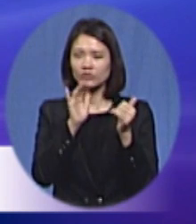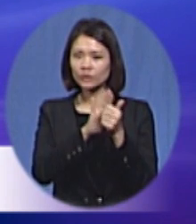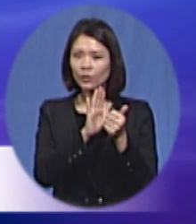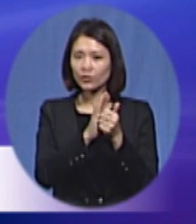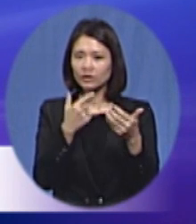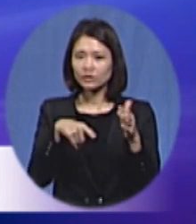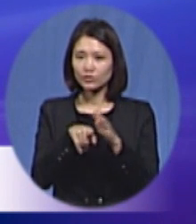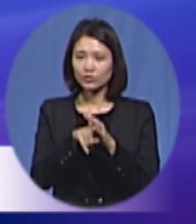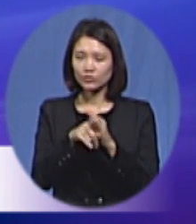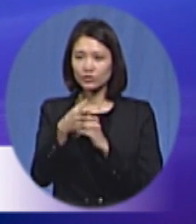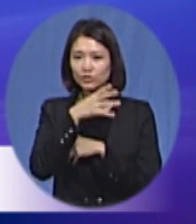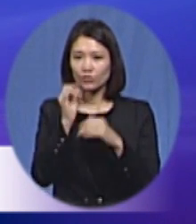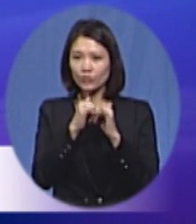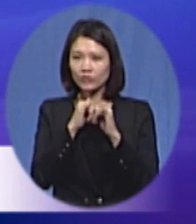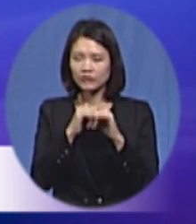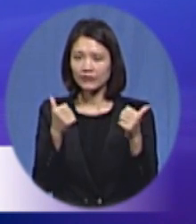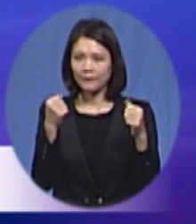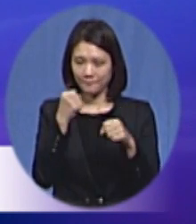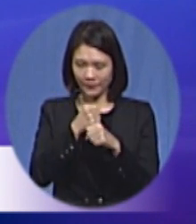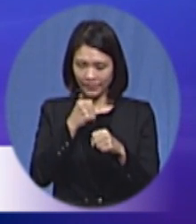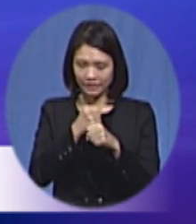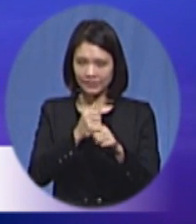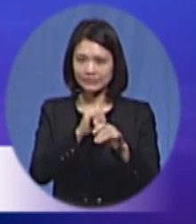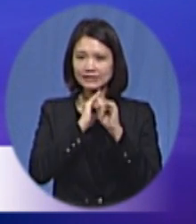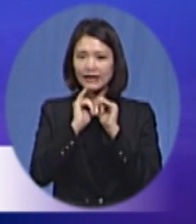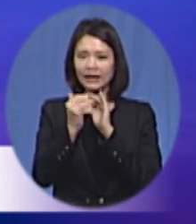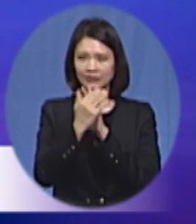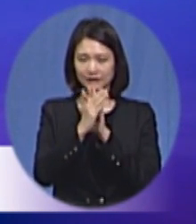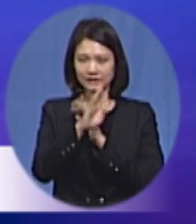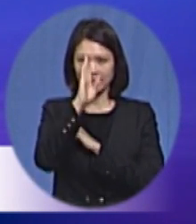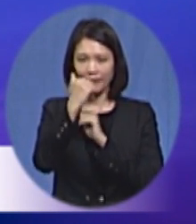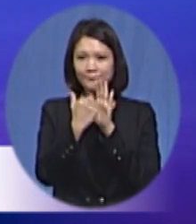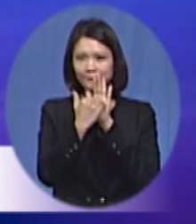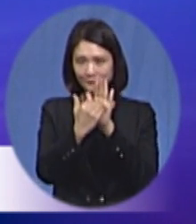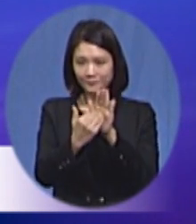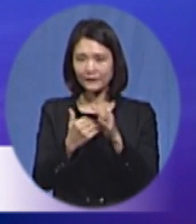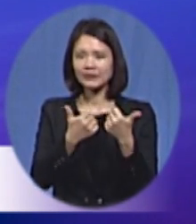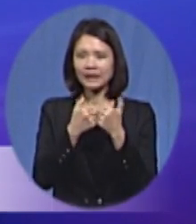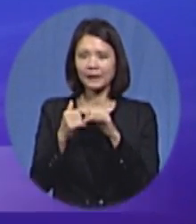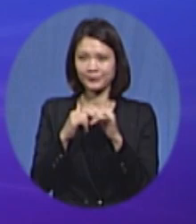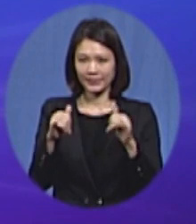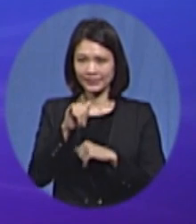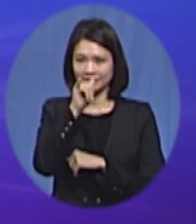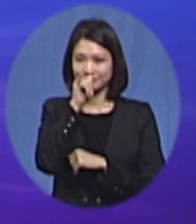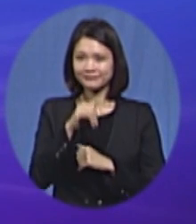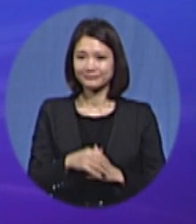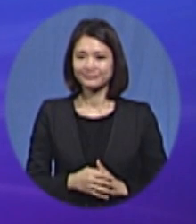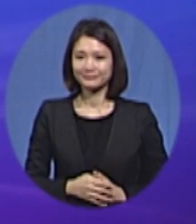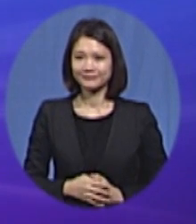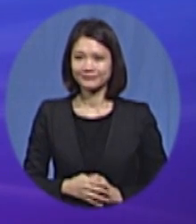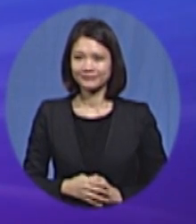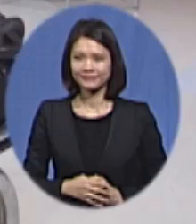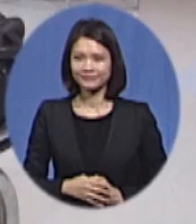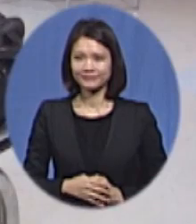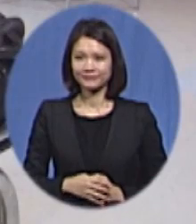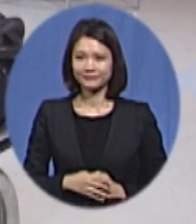이루어진 자살 예방 상담사 게이트키퍼들이 나섰습니다. 김소영 기자입니다.